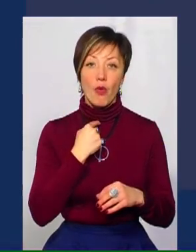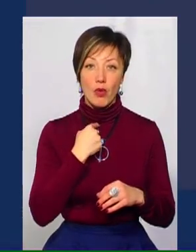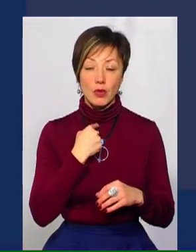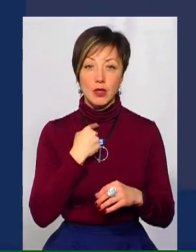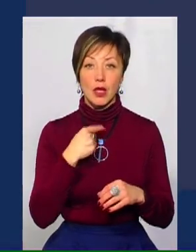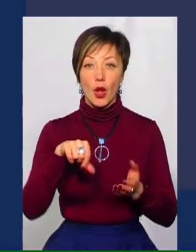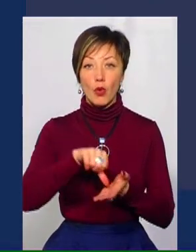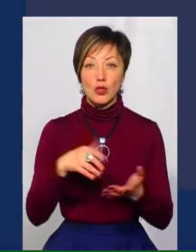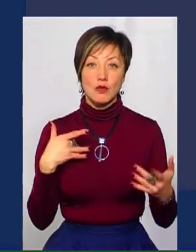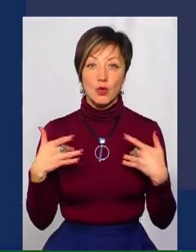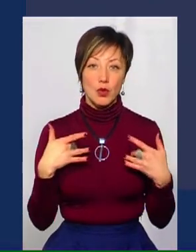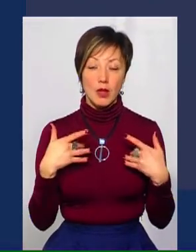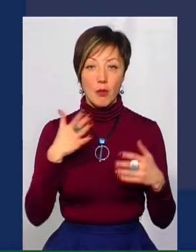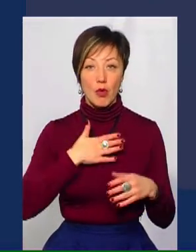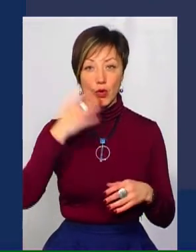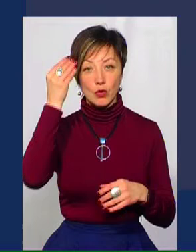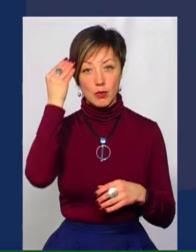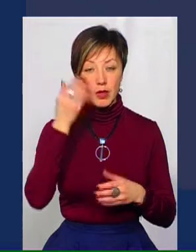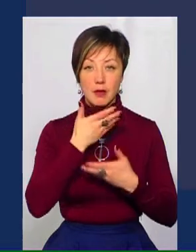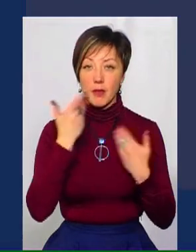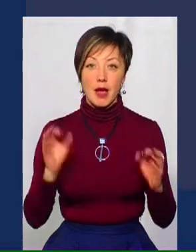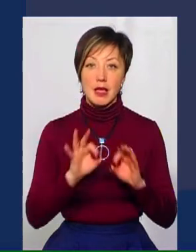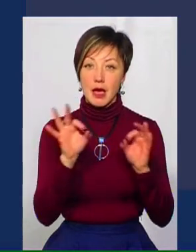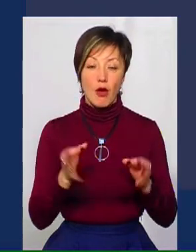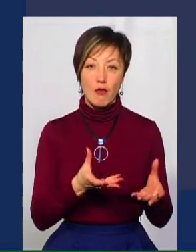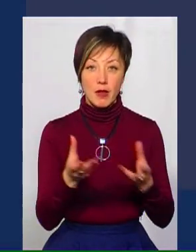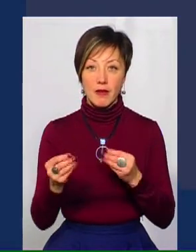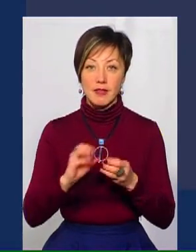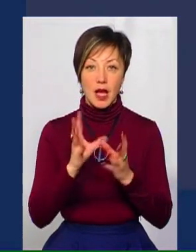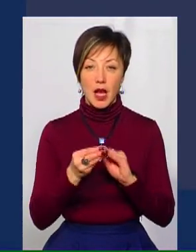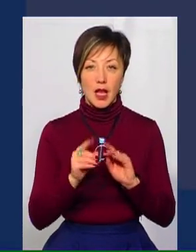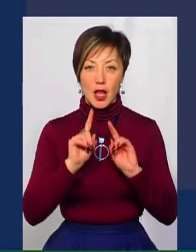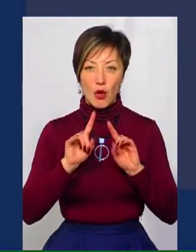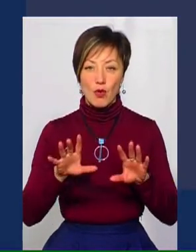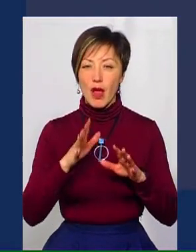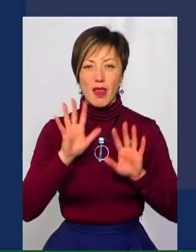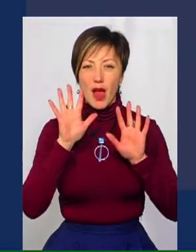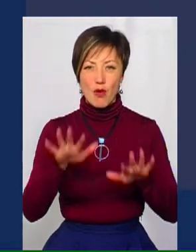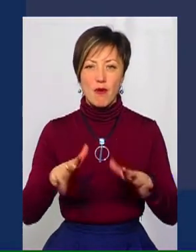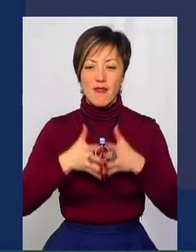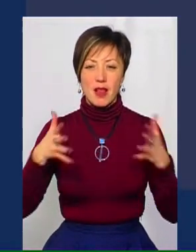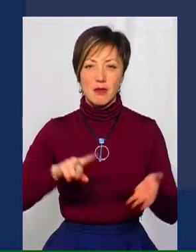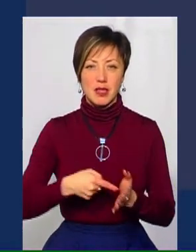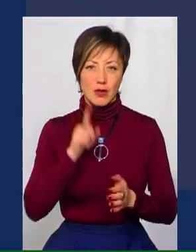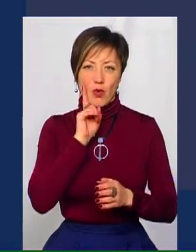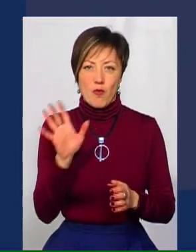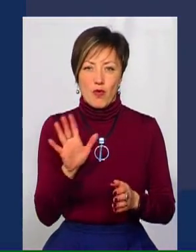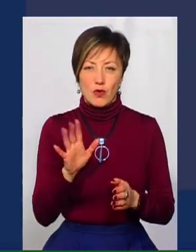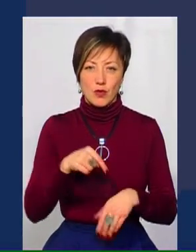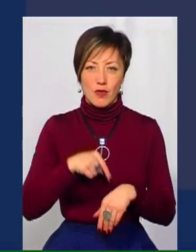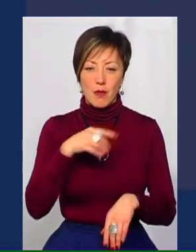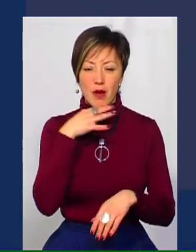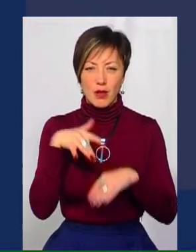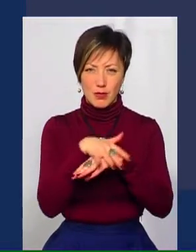на участь в шоу, то, на мою думку, немає ніякого впливу. Я взагалі не люблю великі міста. Некомфортно я себе почуваю, коли дуже багато